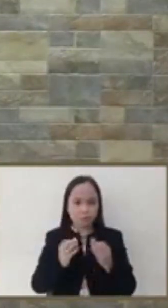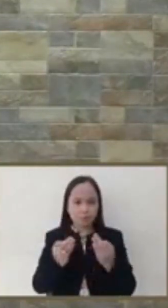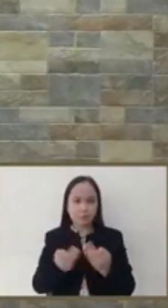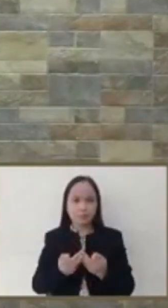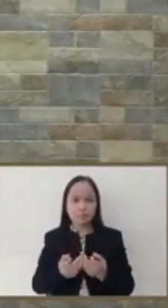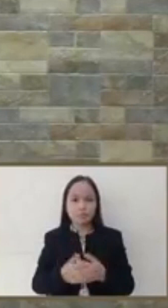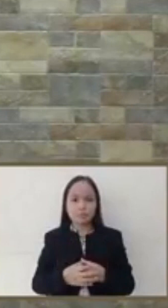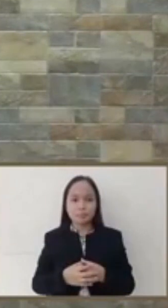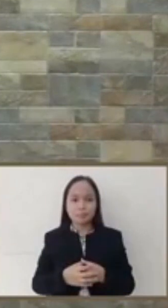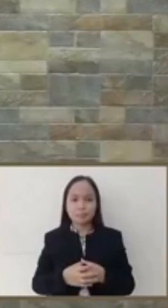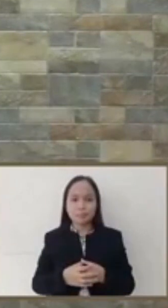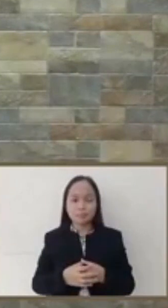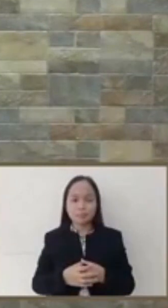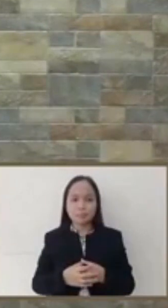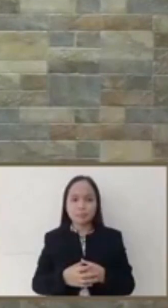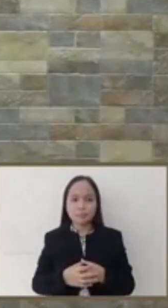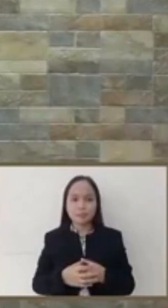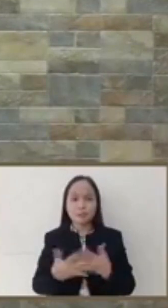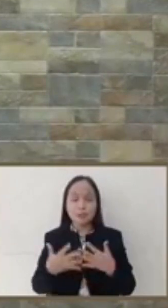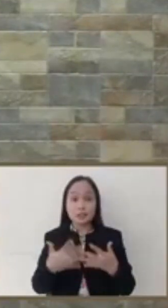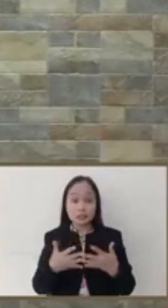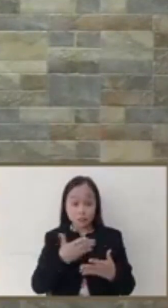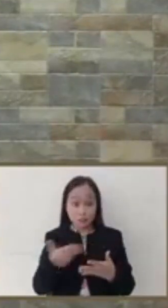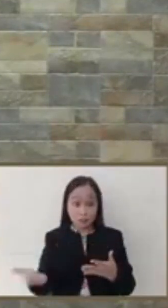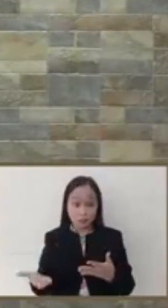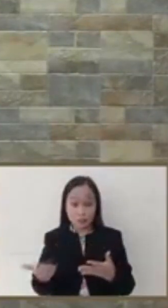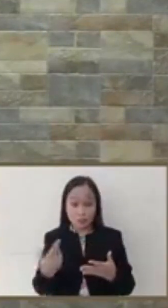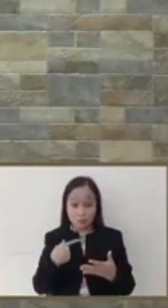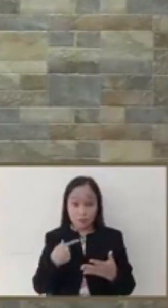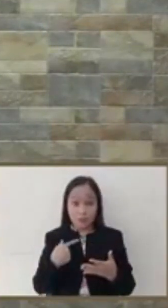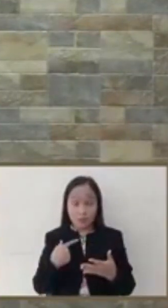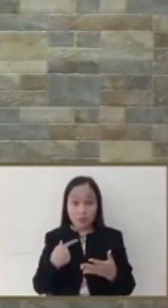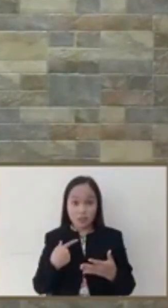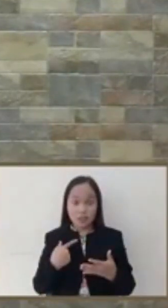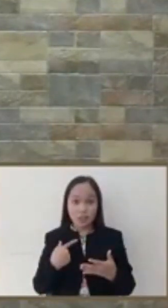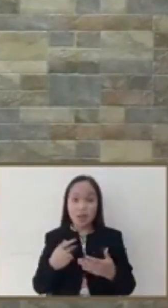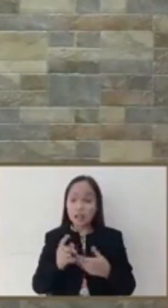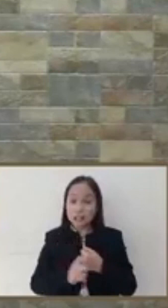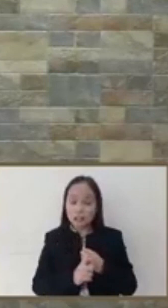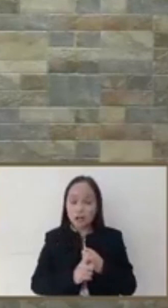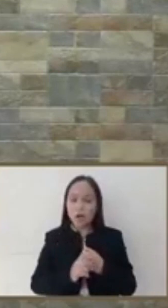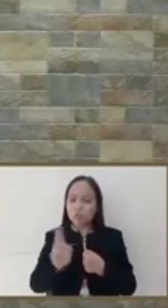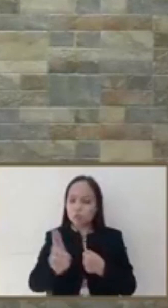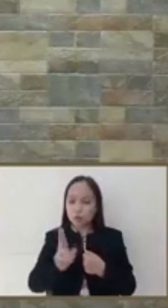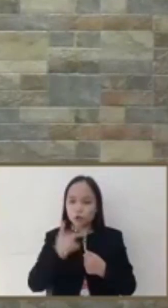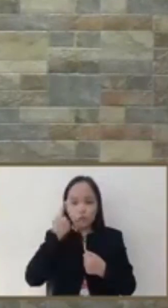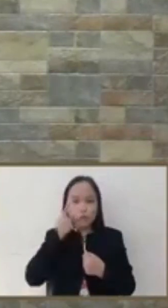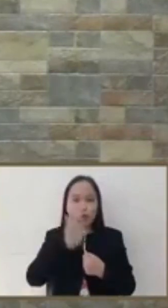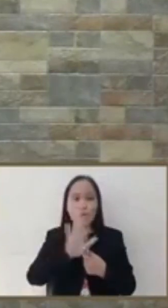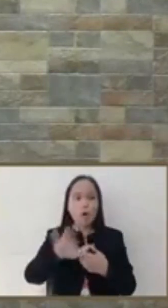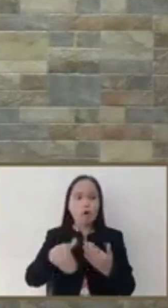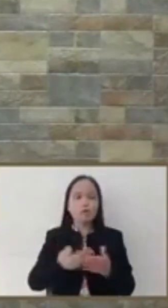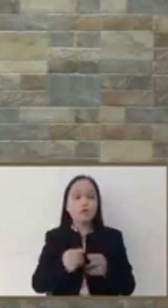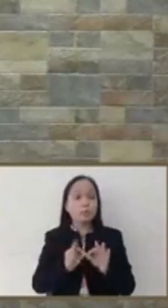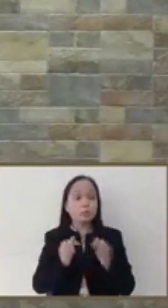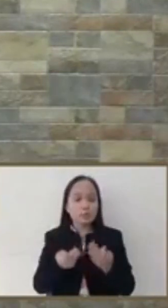Gagawin mo ang lahat. Ano mang resources mo ay gagamitin mo upang ang iyong pamilya, buong pamilya mo ay